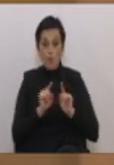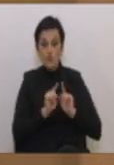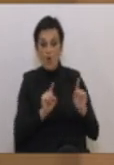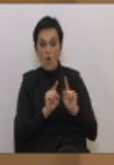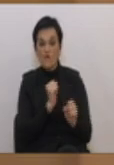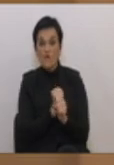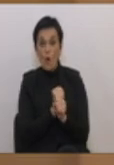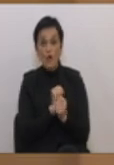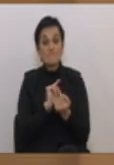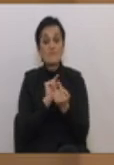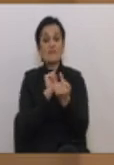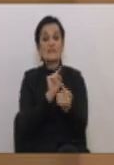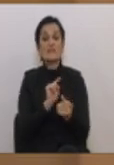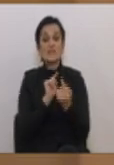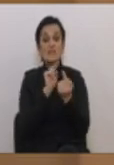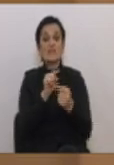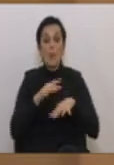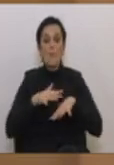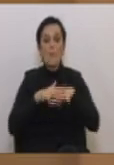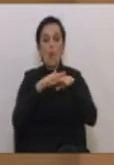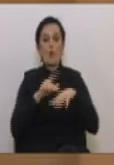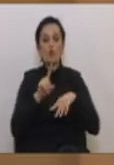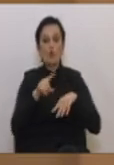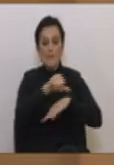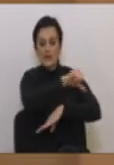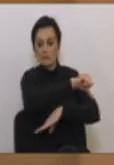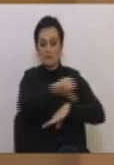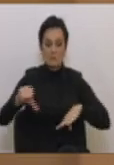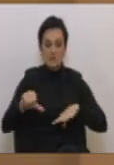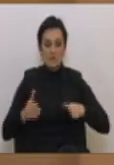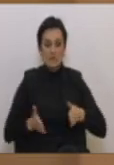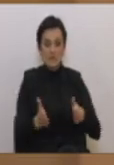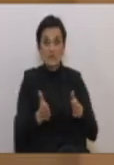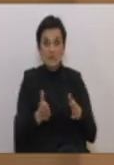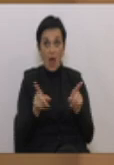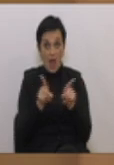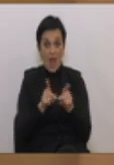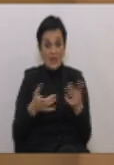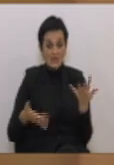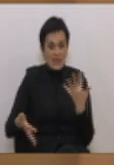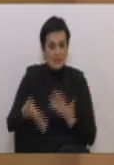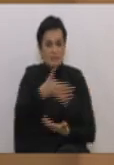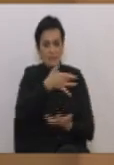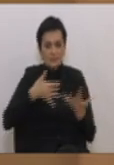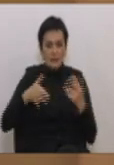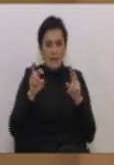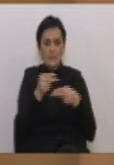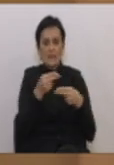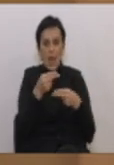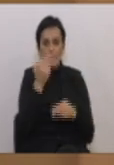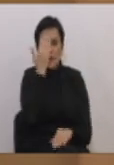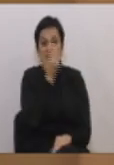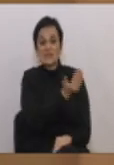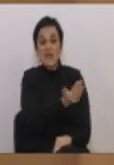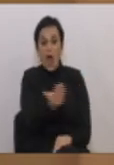და წინააღმდეგობას უწევდა მომიტინგეებს, რომ გზა გადაეკეტათ. აი ესე ტრიალდება ყველა თემა და საზოგადოებამ